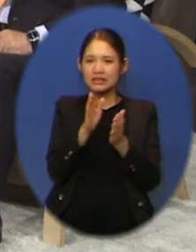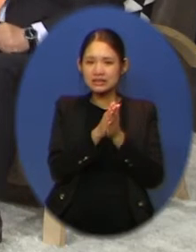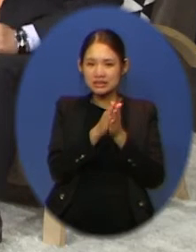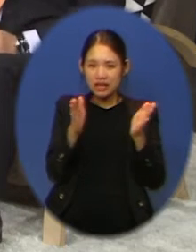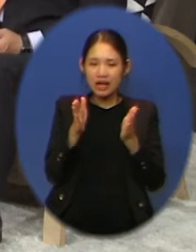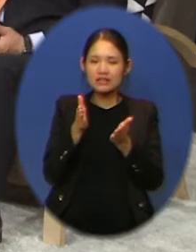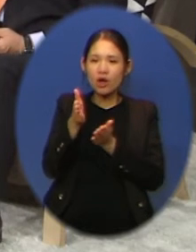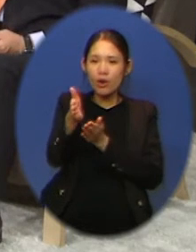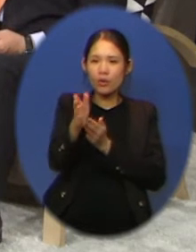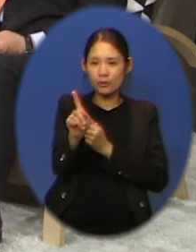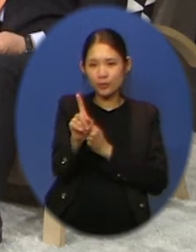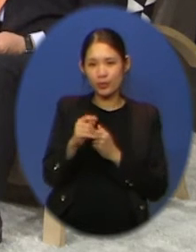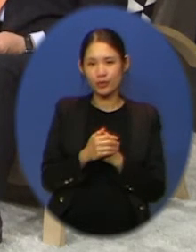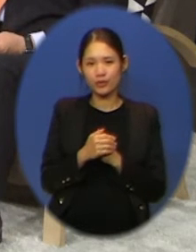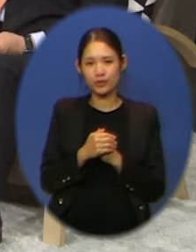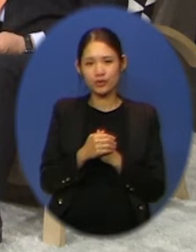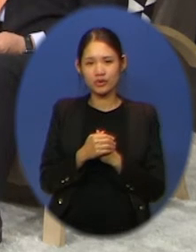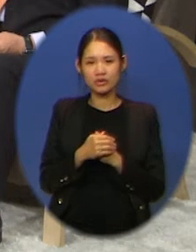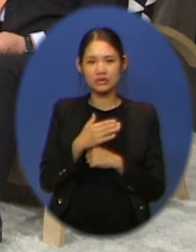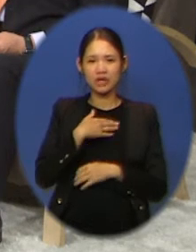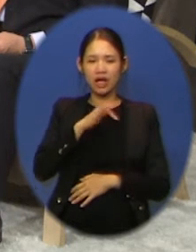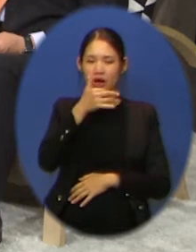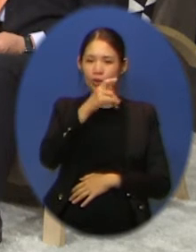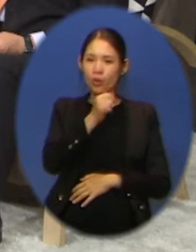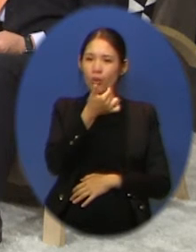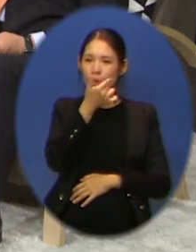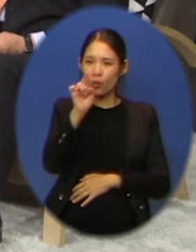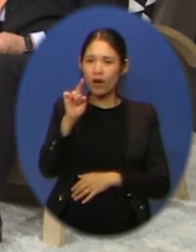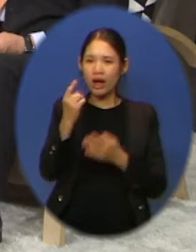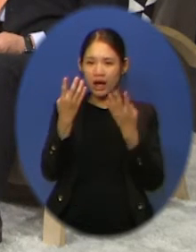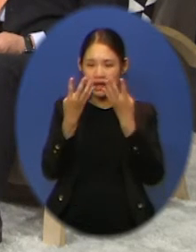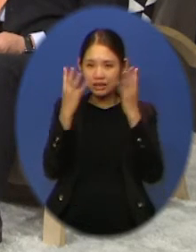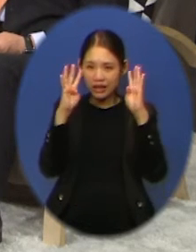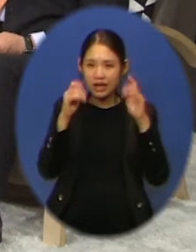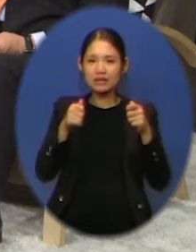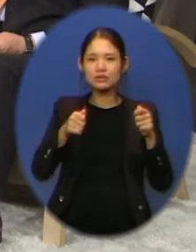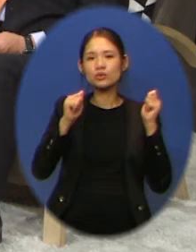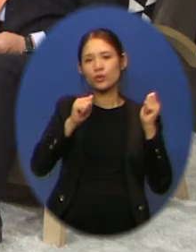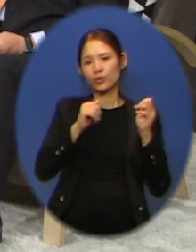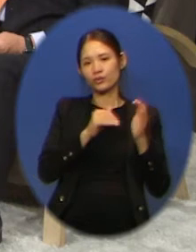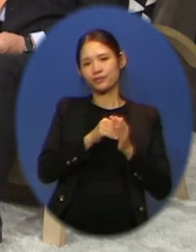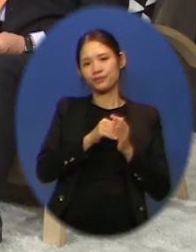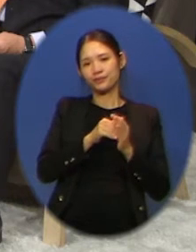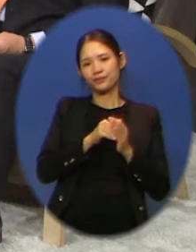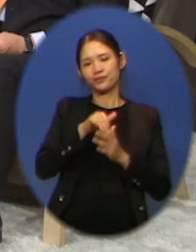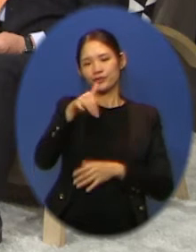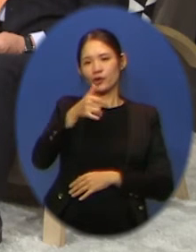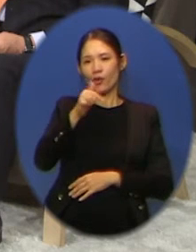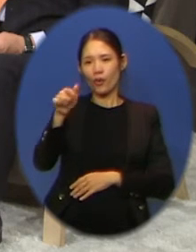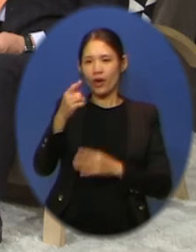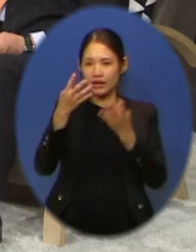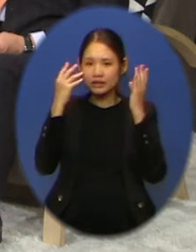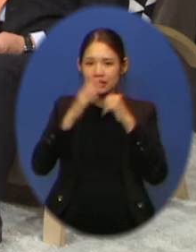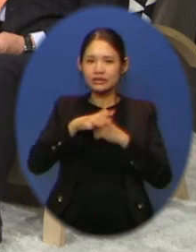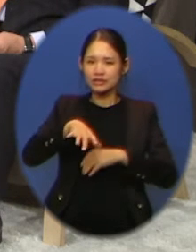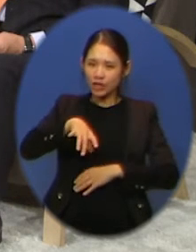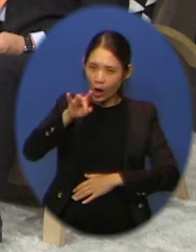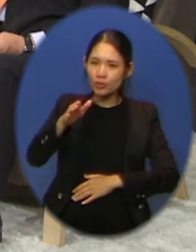전공이 뭘 하셨나요? 공과대학을 나왔습니다 제가. 네. 그래서 이제 공과대학을 처음부터